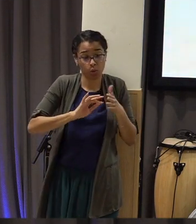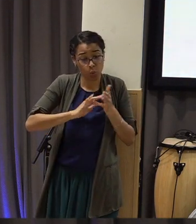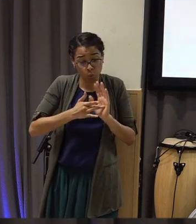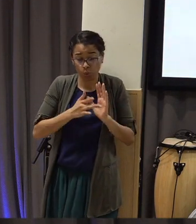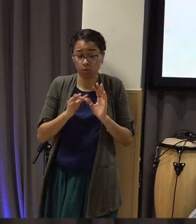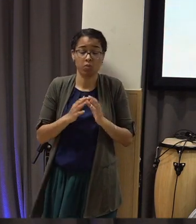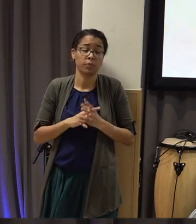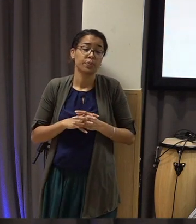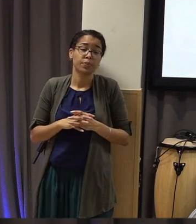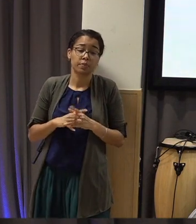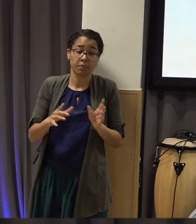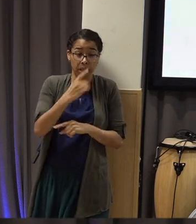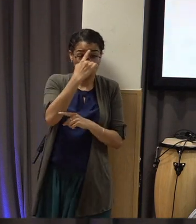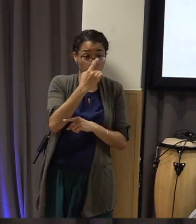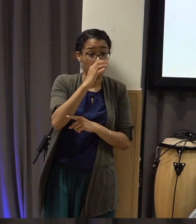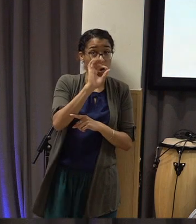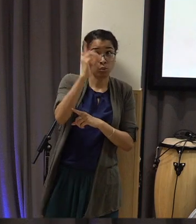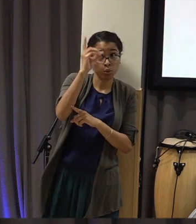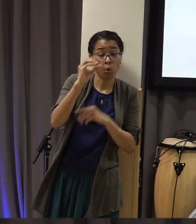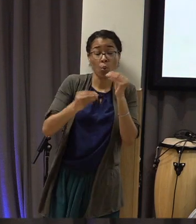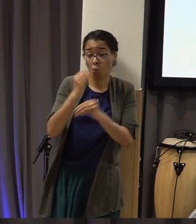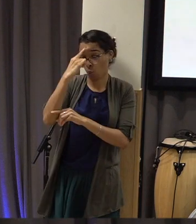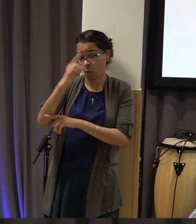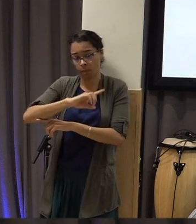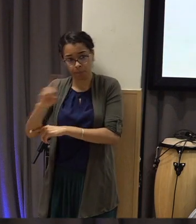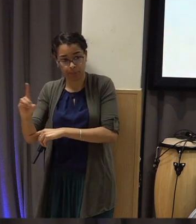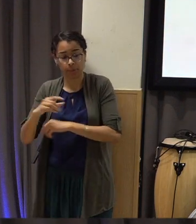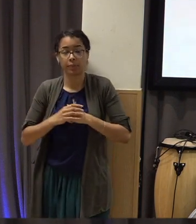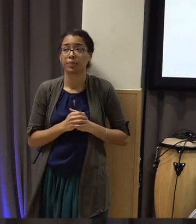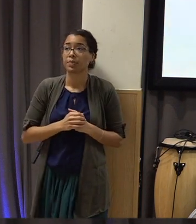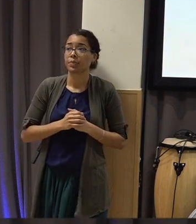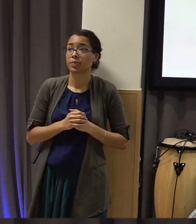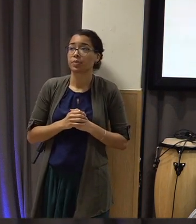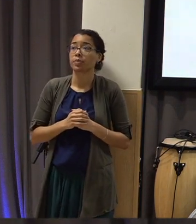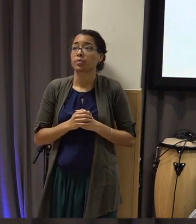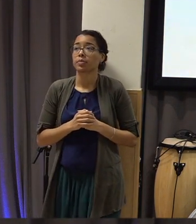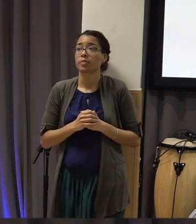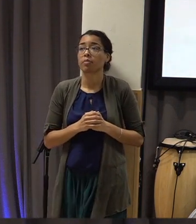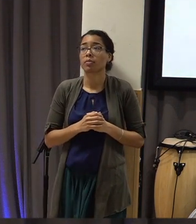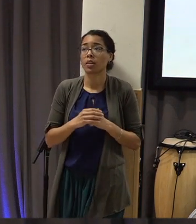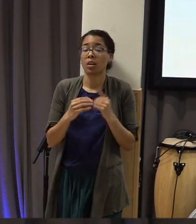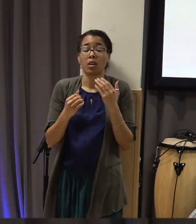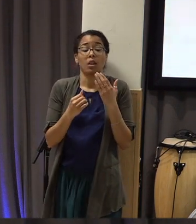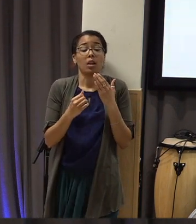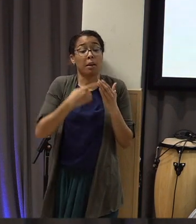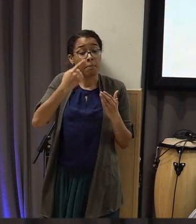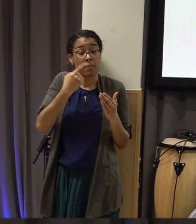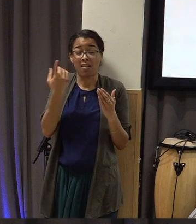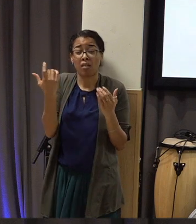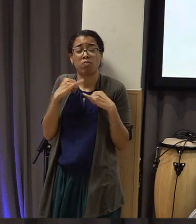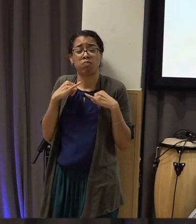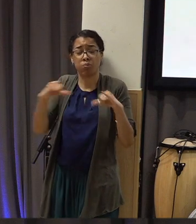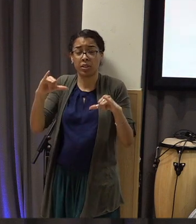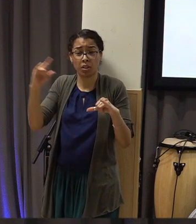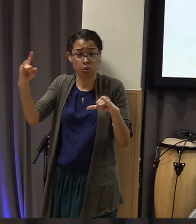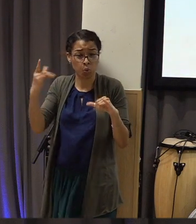espèce humaine, croyant ou non. Dieu soutient toute chose par sa parole puissante. C'est pour